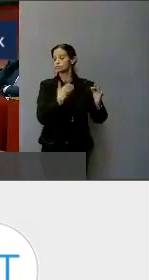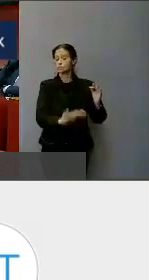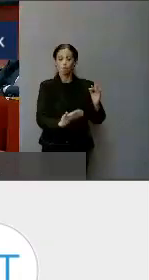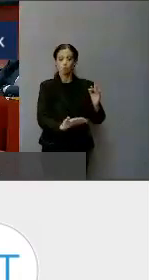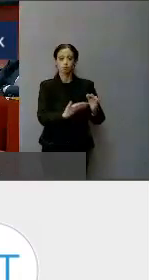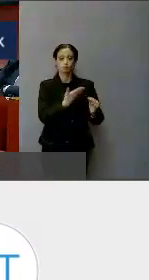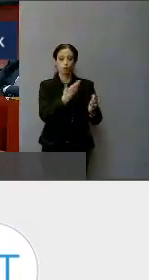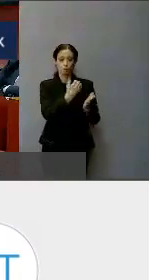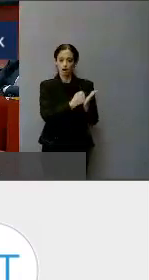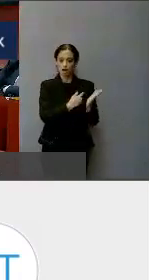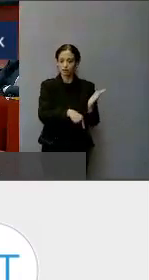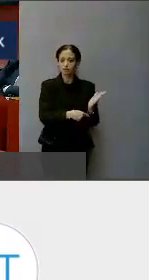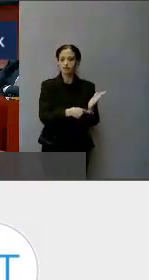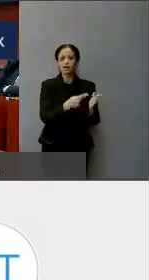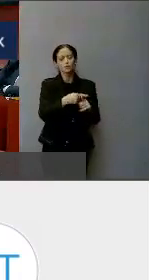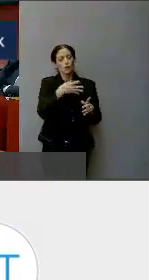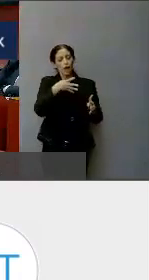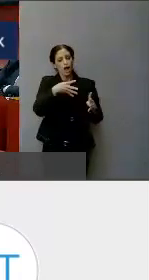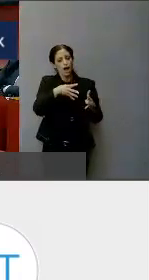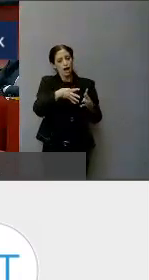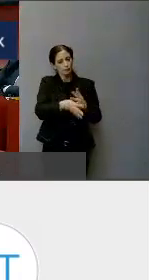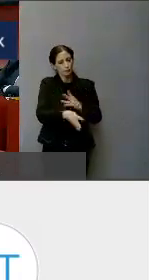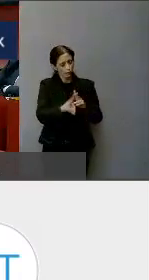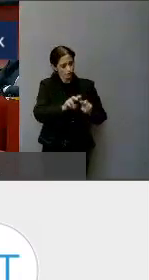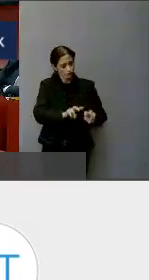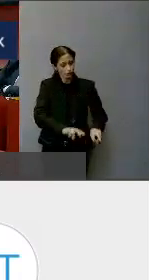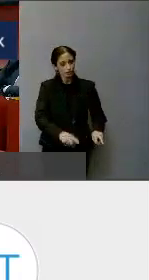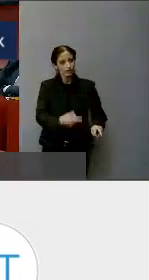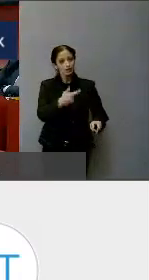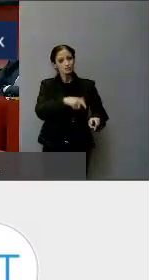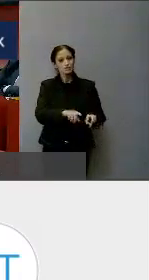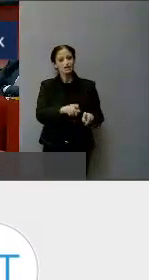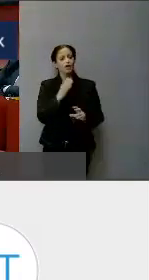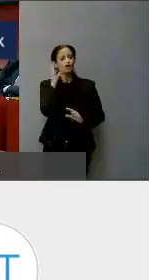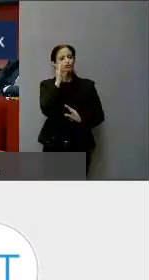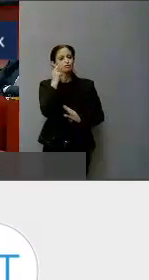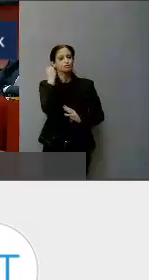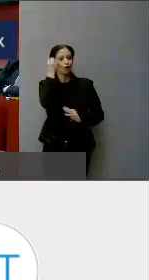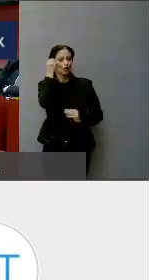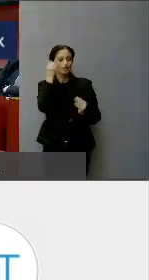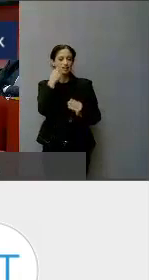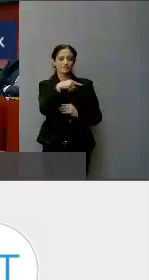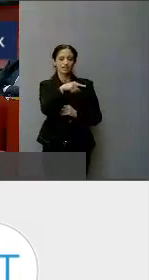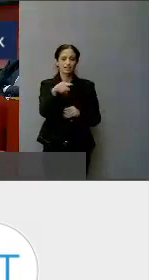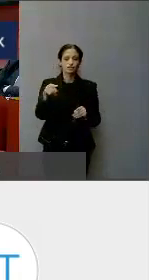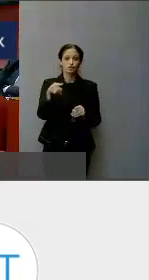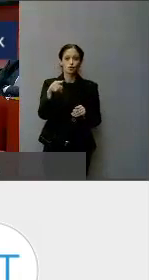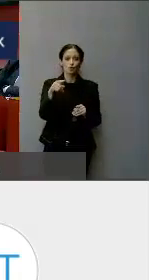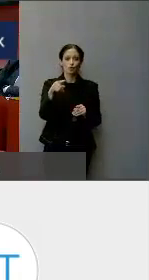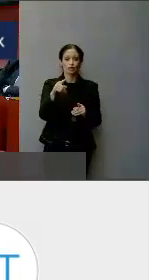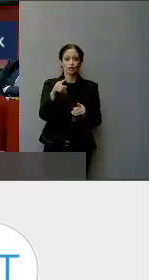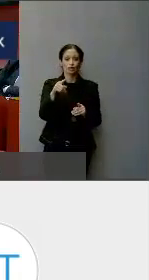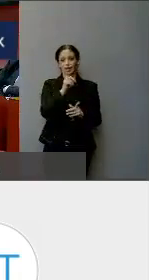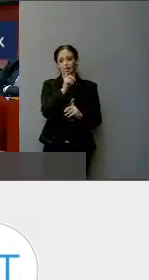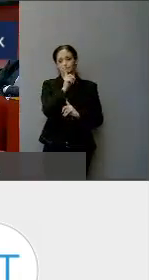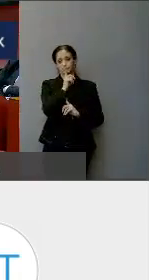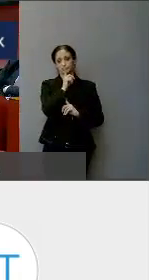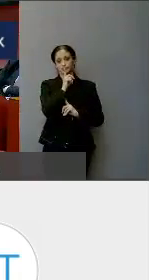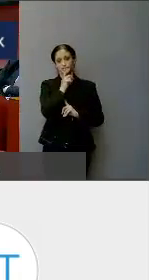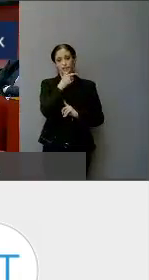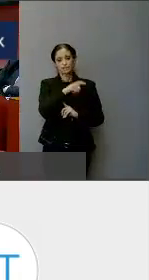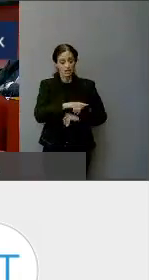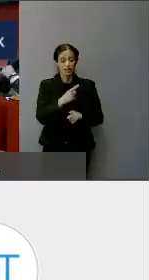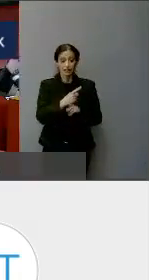approfondire e soprattutto di fare vostri tutte quelle osservazioni rispetto alle quali ci vuole un assunzione di responsabilità